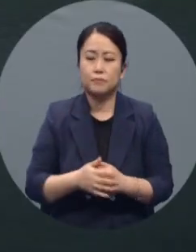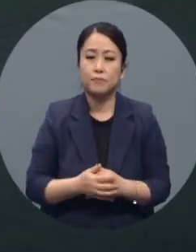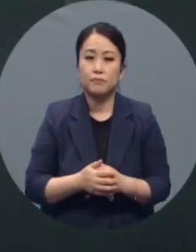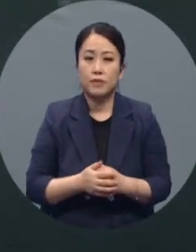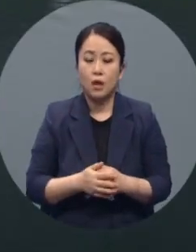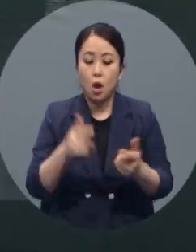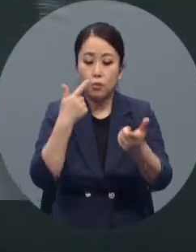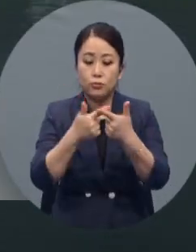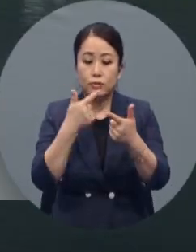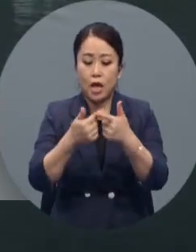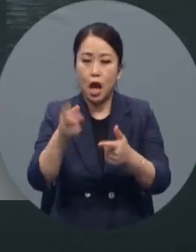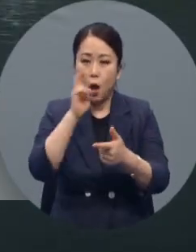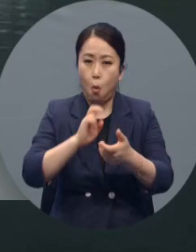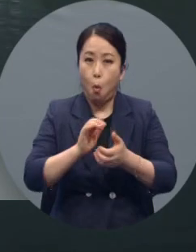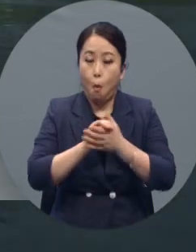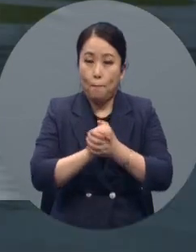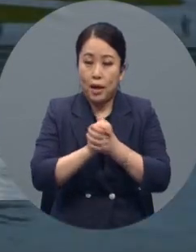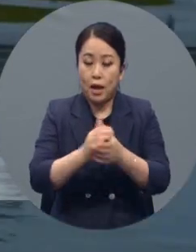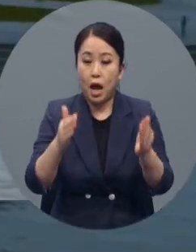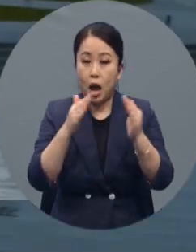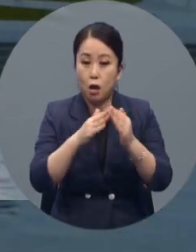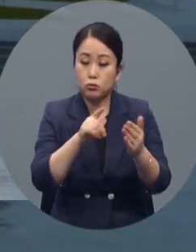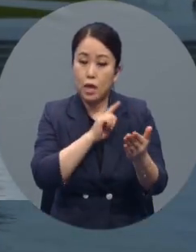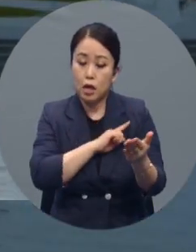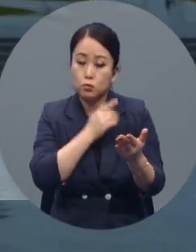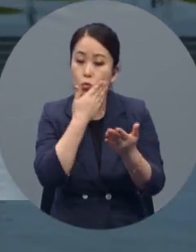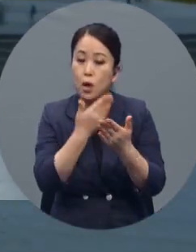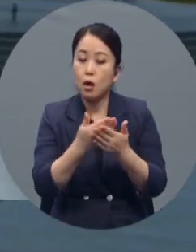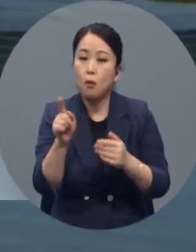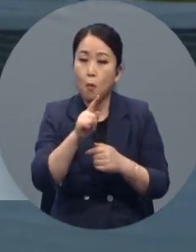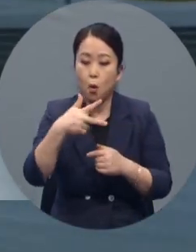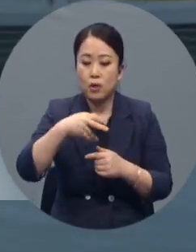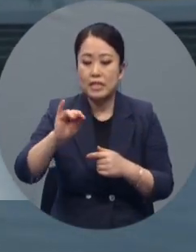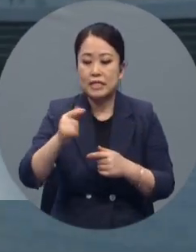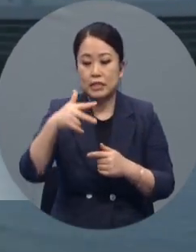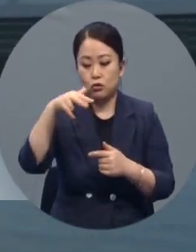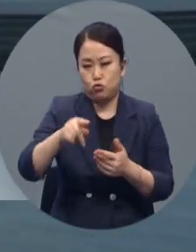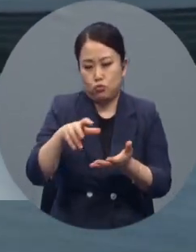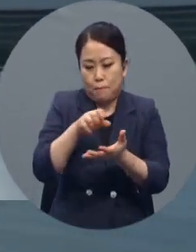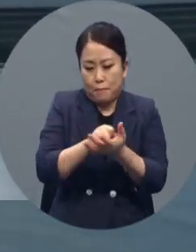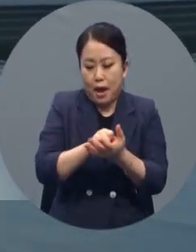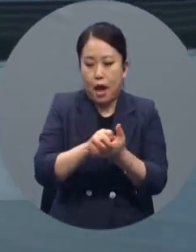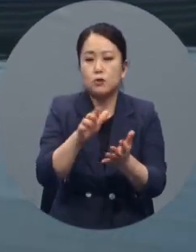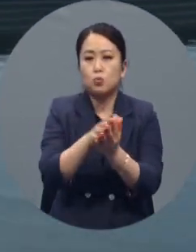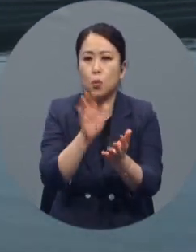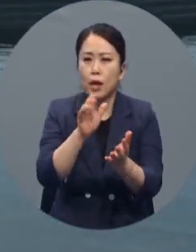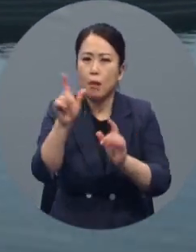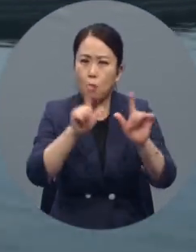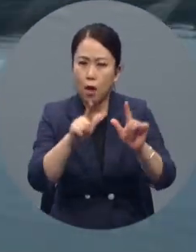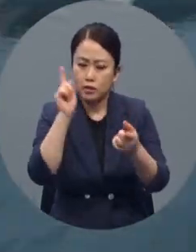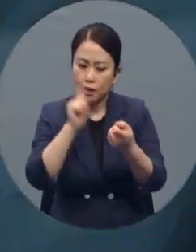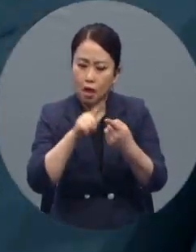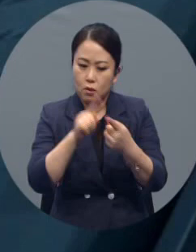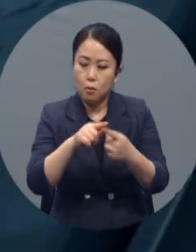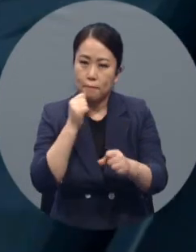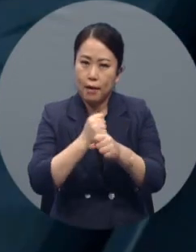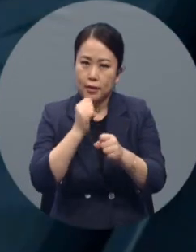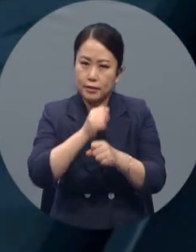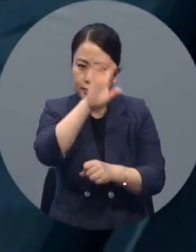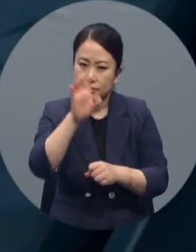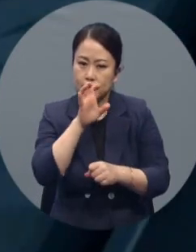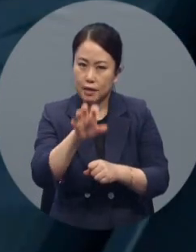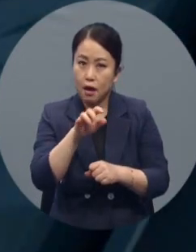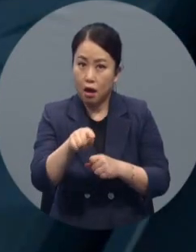부산 오페라하우스의 핵심은 진주를 품은 조개 모양이 제대로 구현되느냐 여부입니다. 그러나 최근까지 논의된 설계